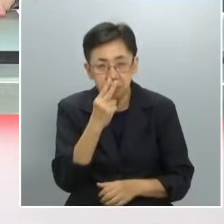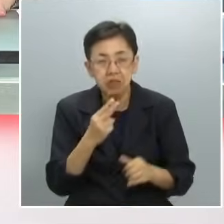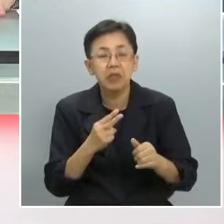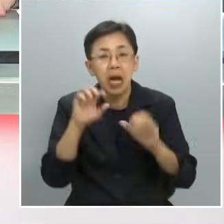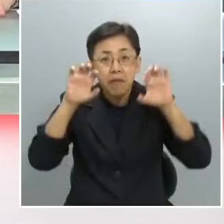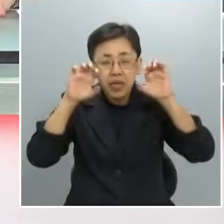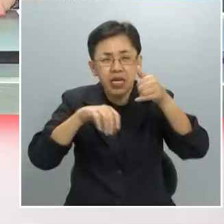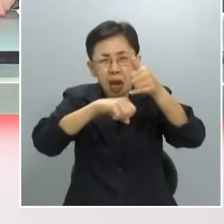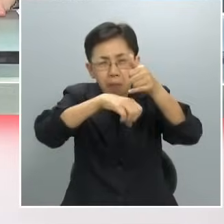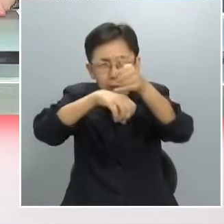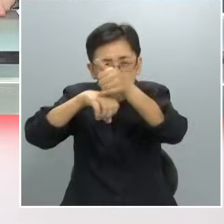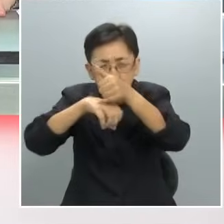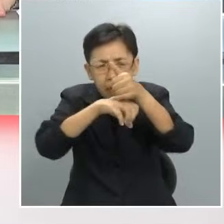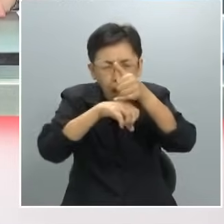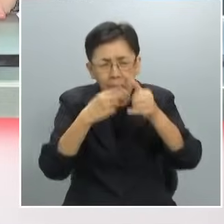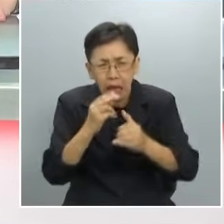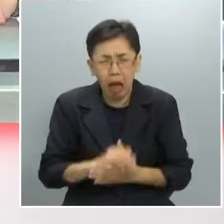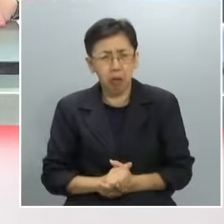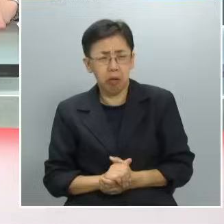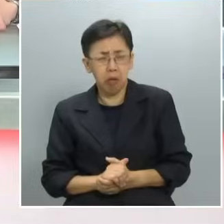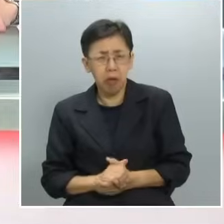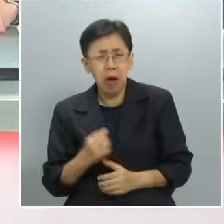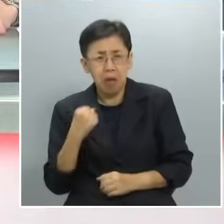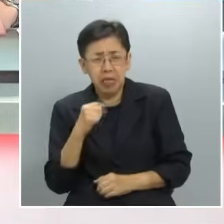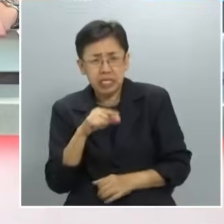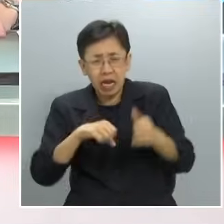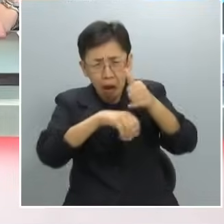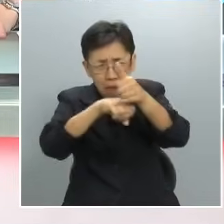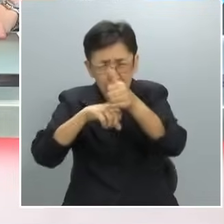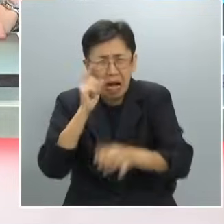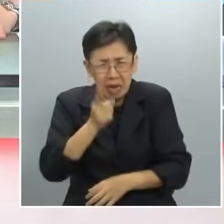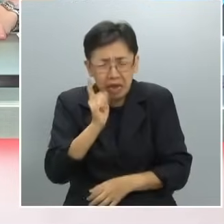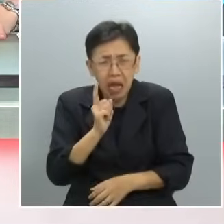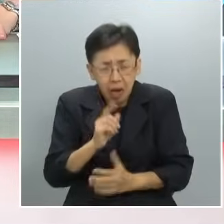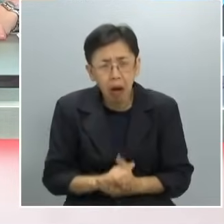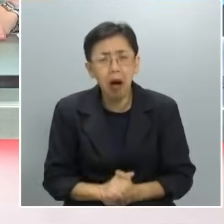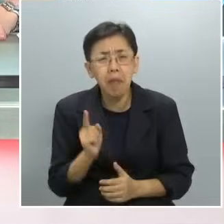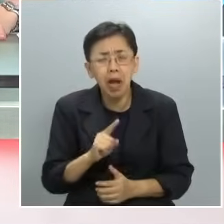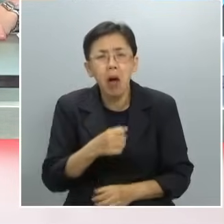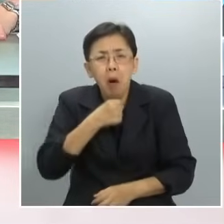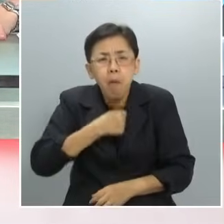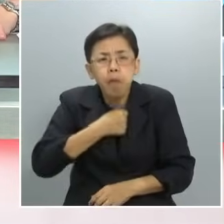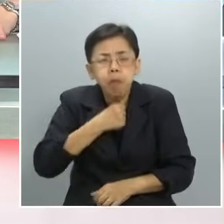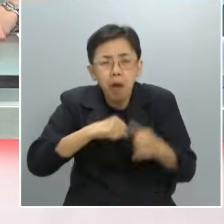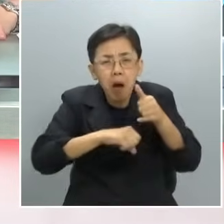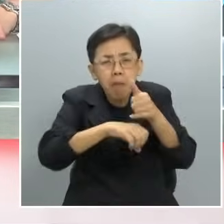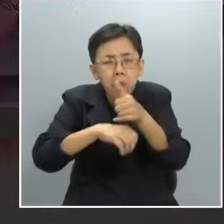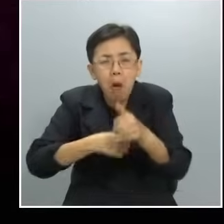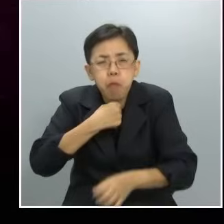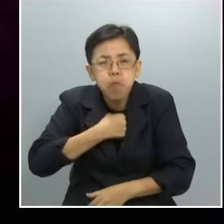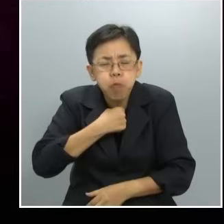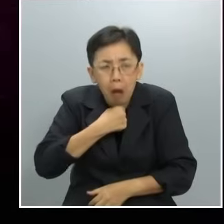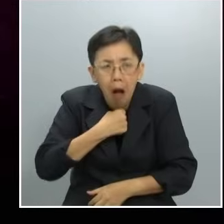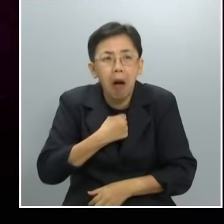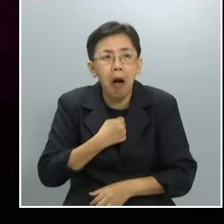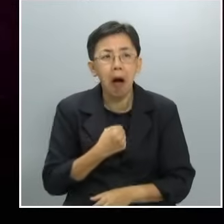นี้ก็ยืนยันนะคะว่าที่เจอเนี่ยมั่นใจกระสือแน่ๆบอกเป็นกระสือแก่ด้วยนะคะดังนั้นนี่ยังไงคุณลุง